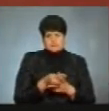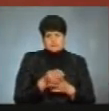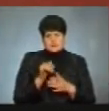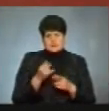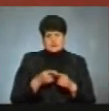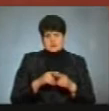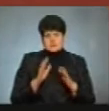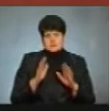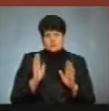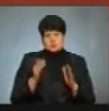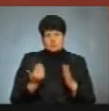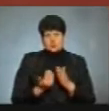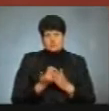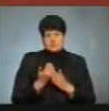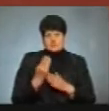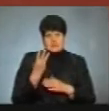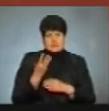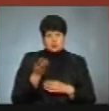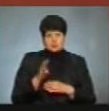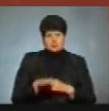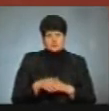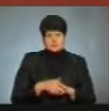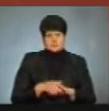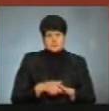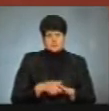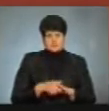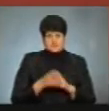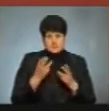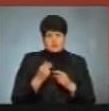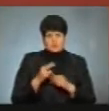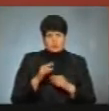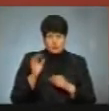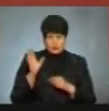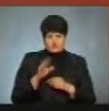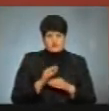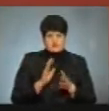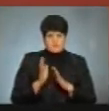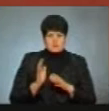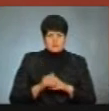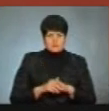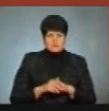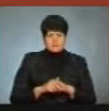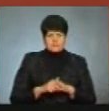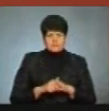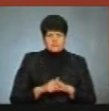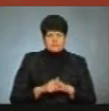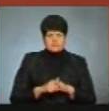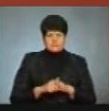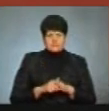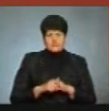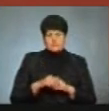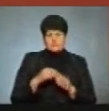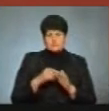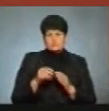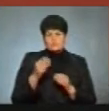розрахуватись. І це вже таке буде новинка. Це три штуки. У всіх атракціонах? Так. У всіх парках? Це буде так. В трьох парках.